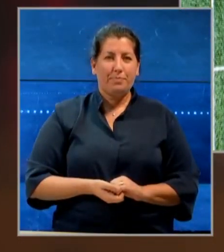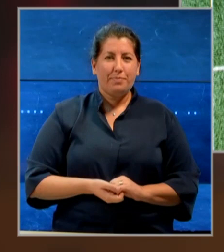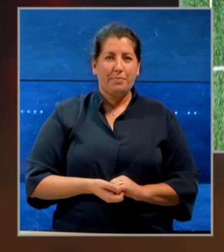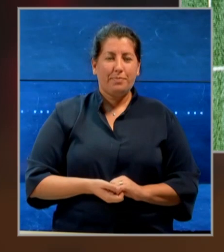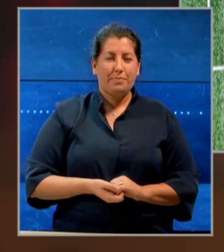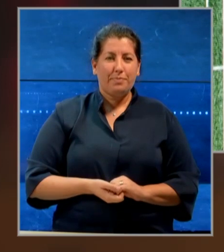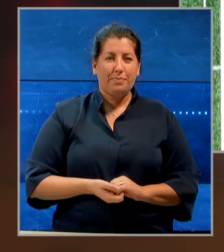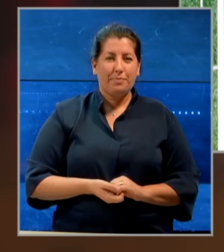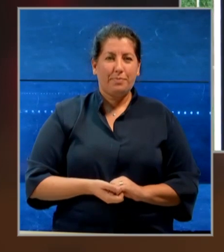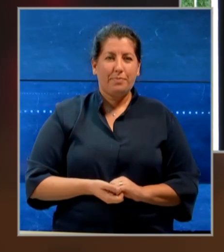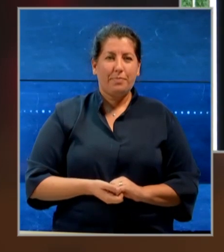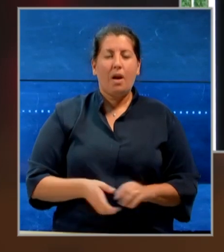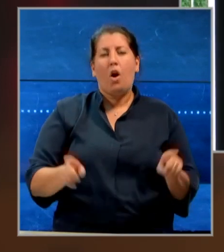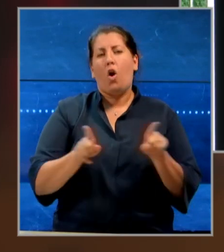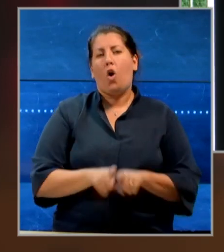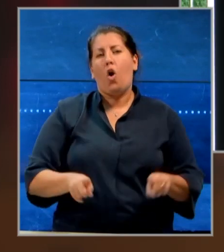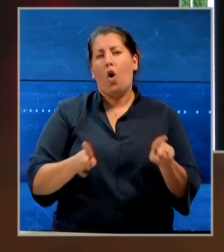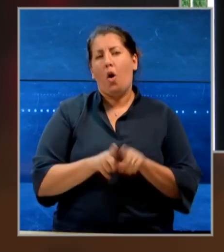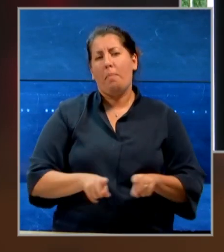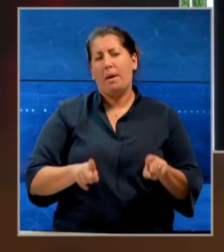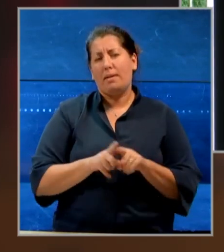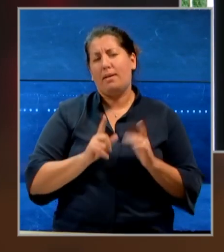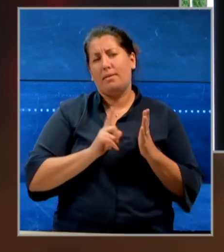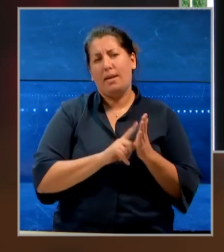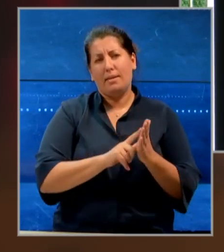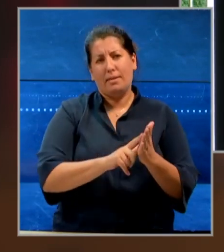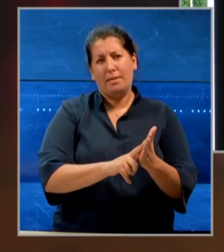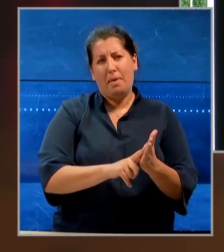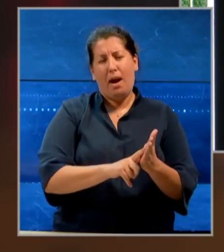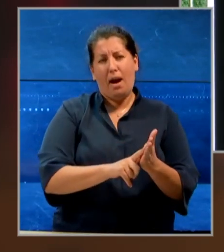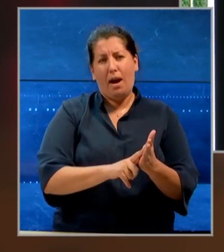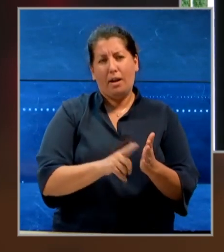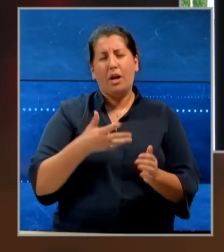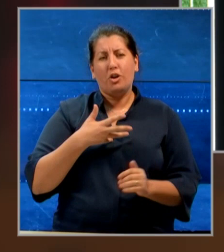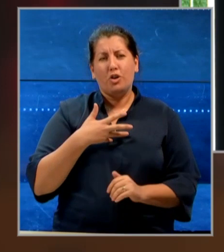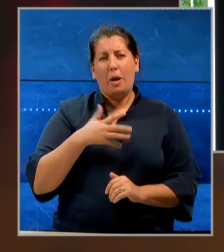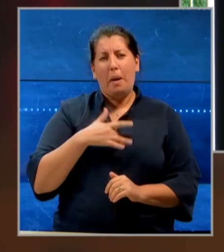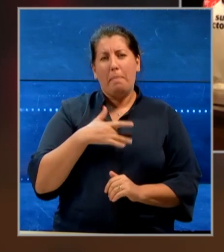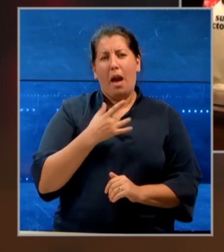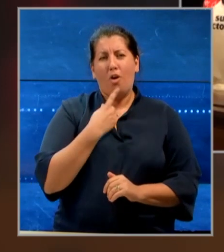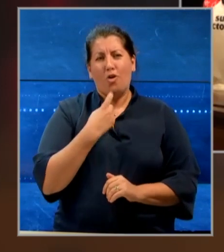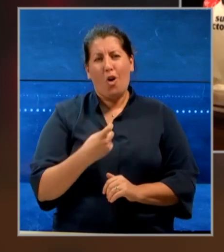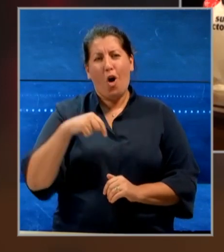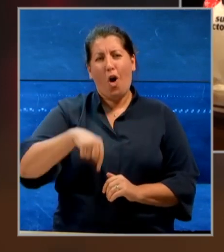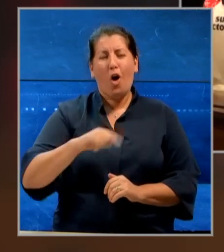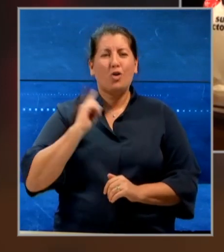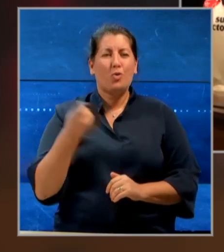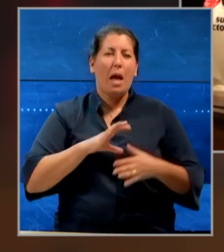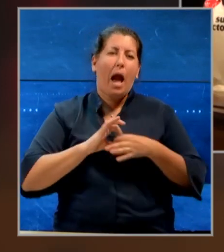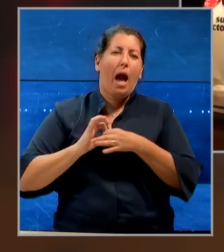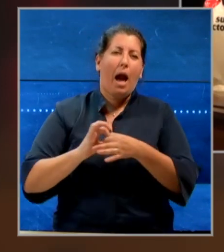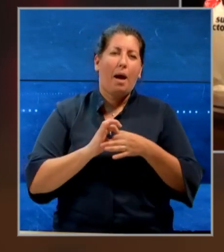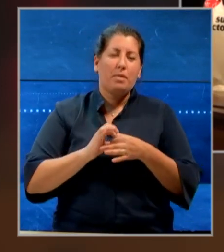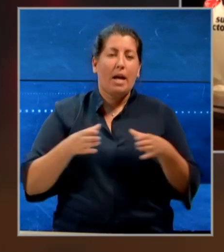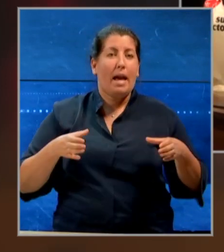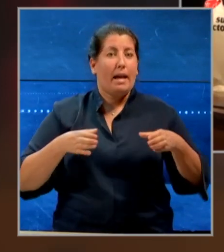E come sempre ogni settimana avremo un club biancorosso. Oggi diciamo sono tutti i miei amici, un club al quale tengo in modo